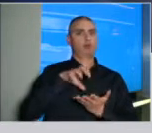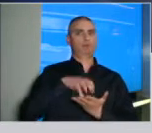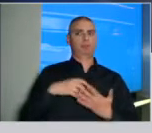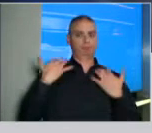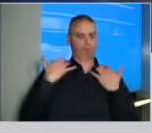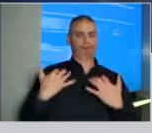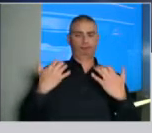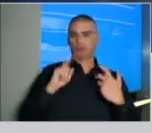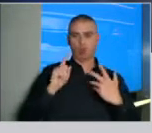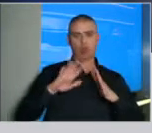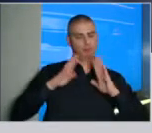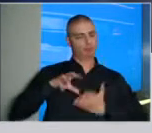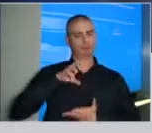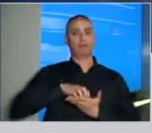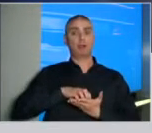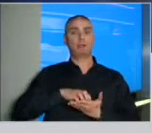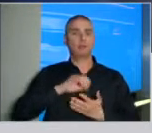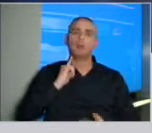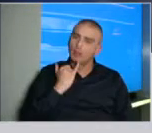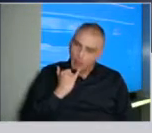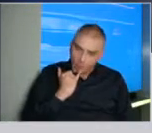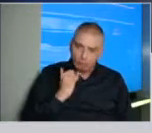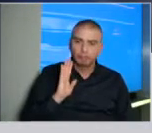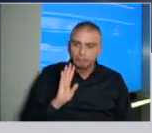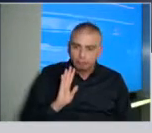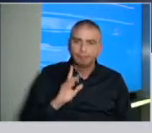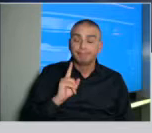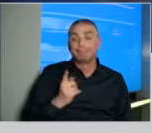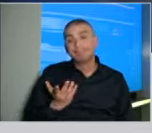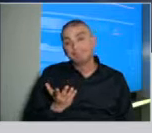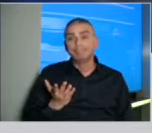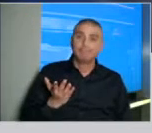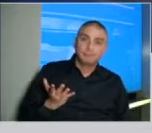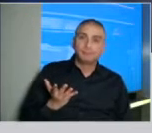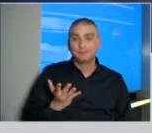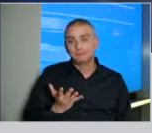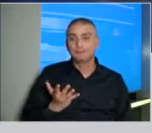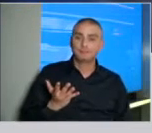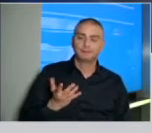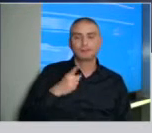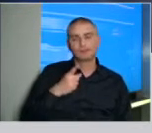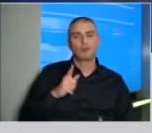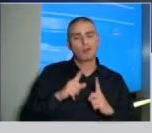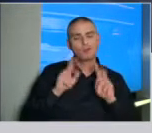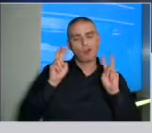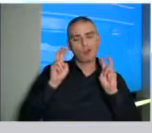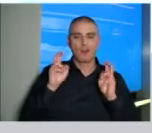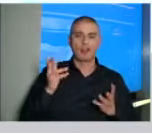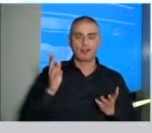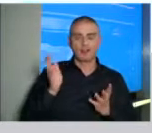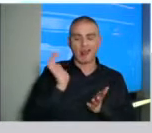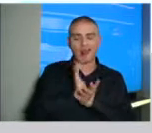בדיוק הפודיום המרכזי, נכון, הוא גם, נקרא לזה, הלווה. כמה